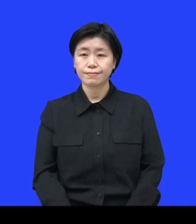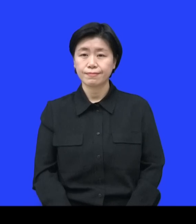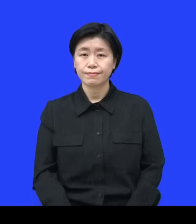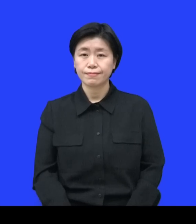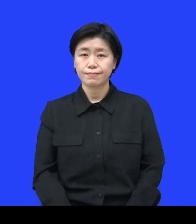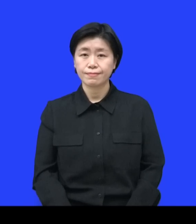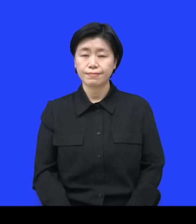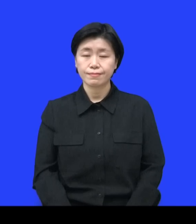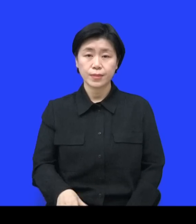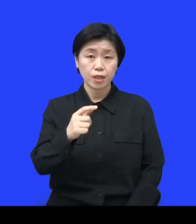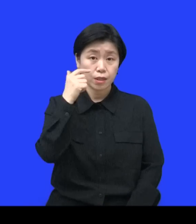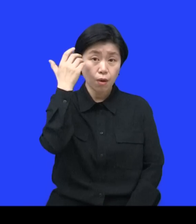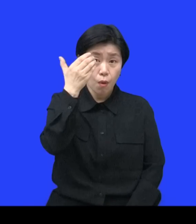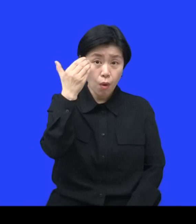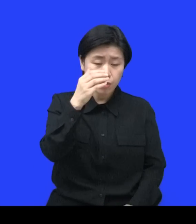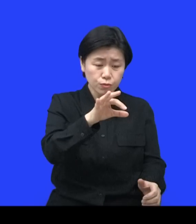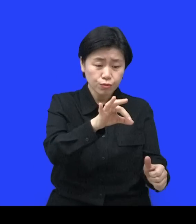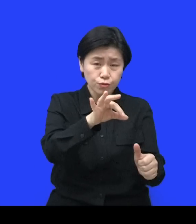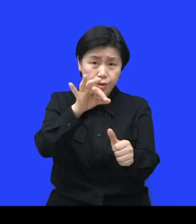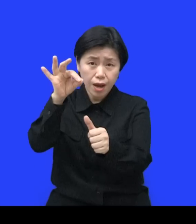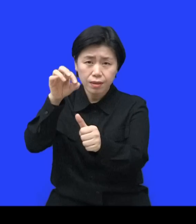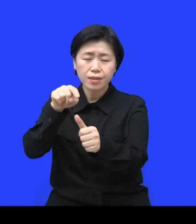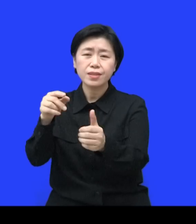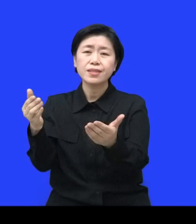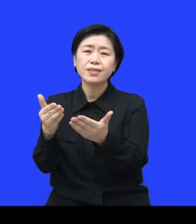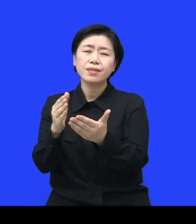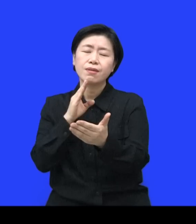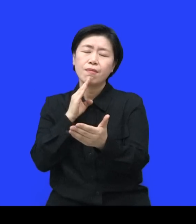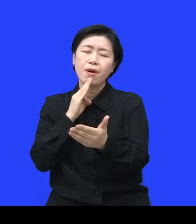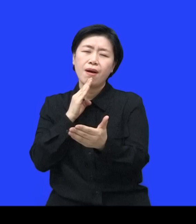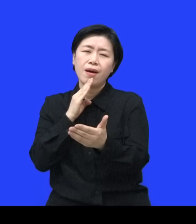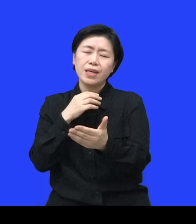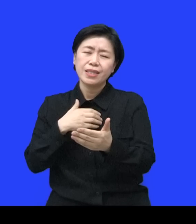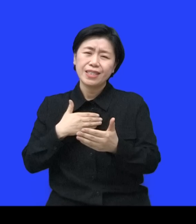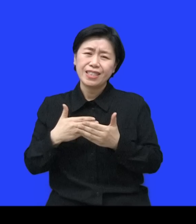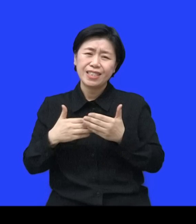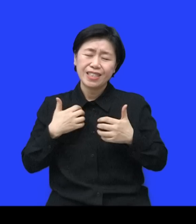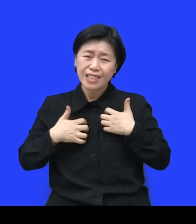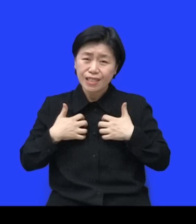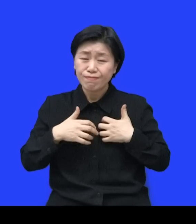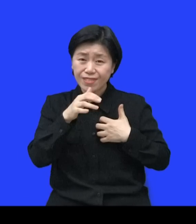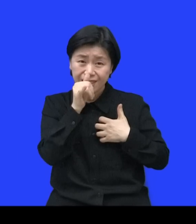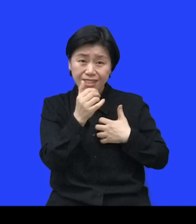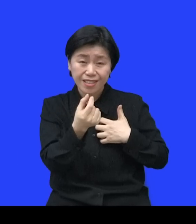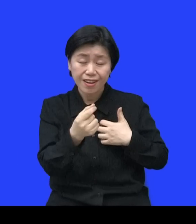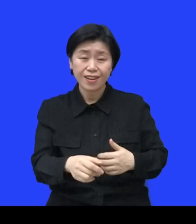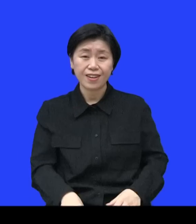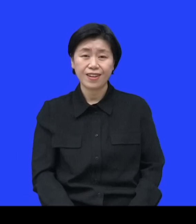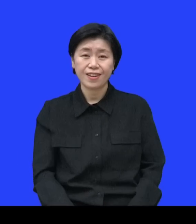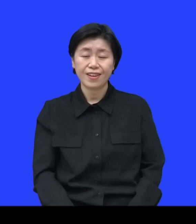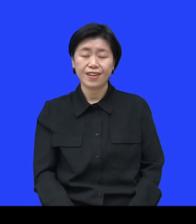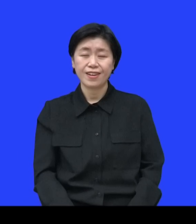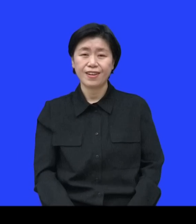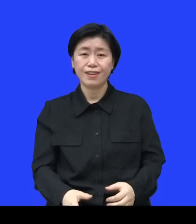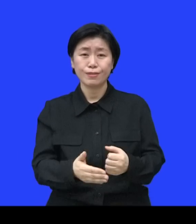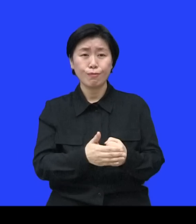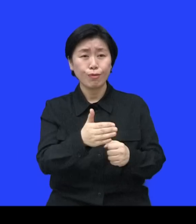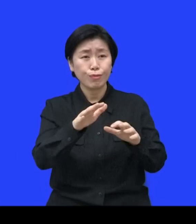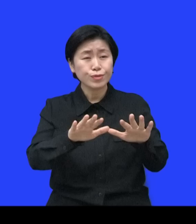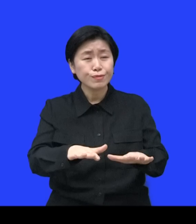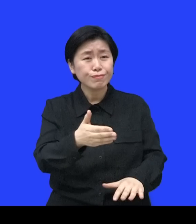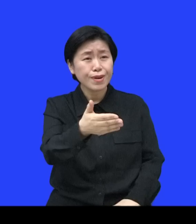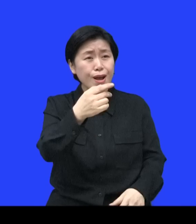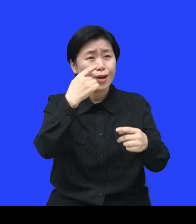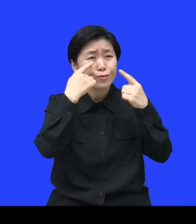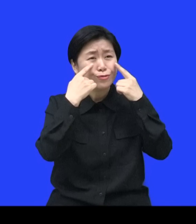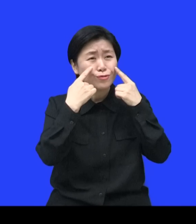그 영혼 구하는 일이 얼마나 설레이고 기쁘신 일이길래 그 영혼을 한 생명을 구한다는 이야기를 하시면서 이렇게 눈물이